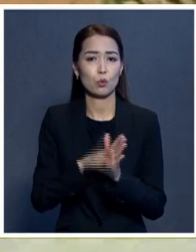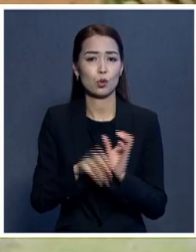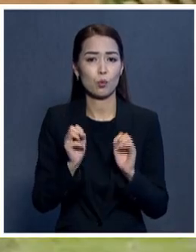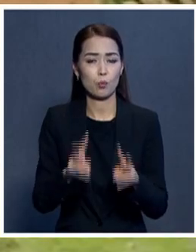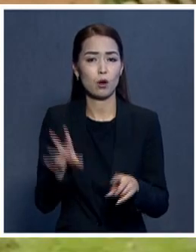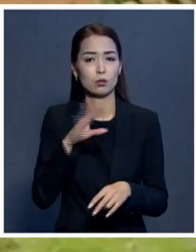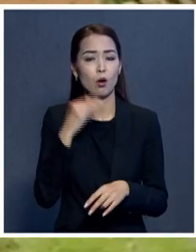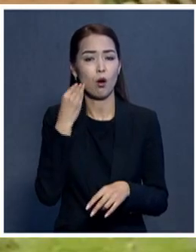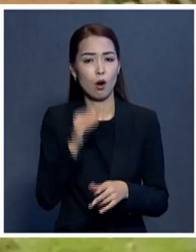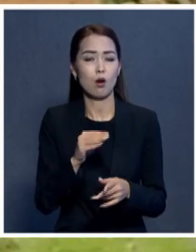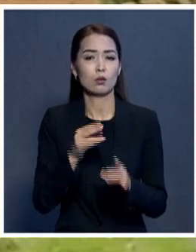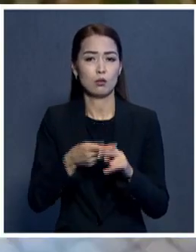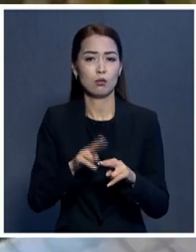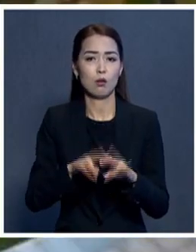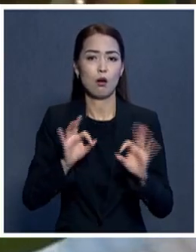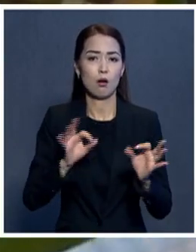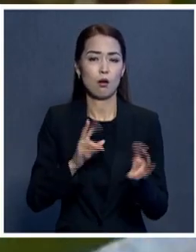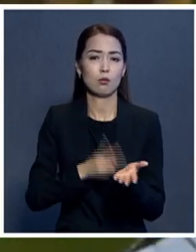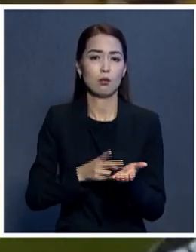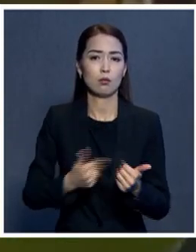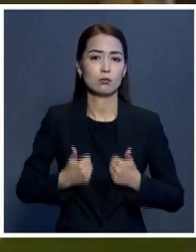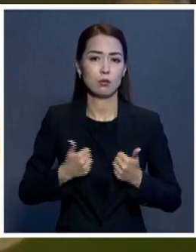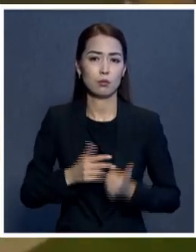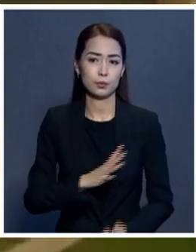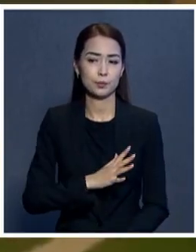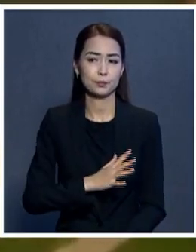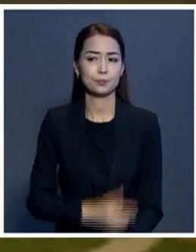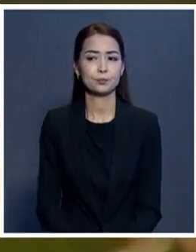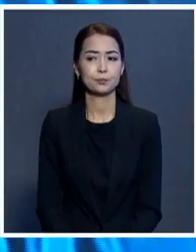түрде дәлелдегенін алға тартып отыр.